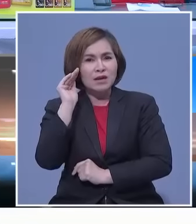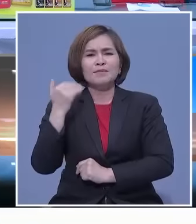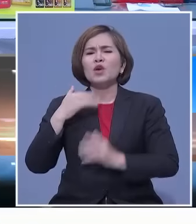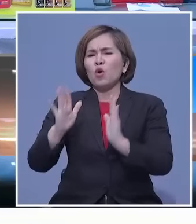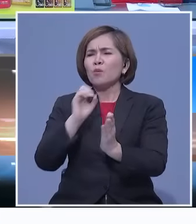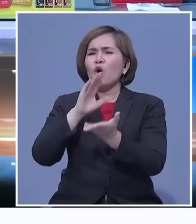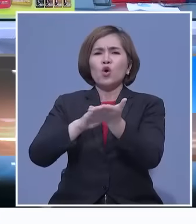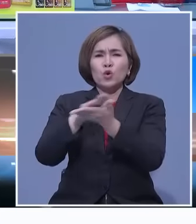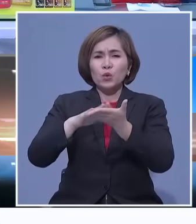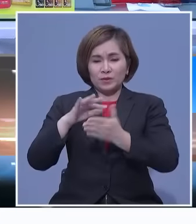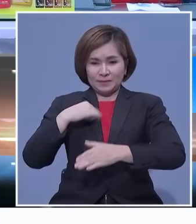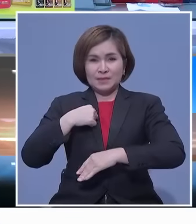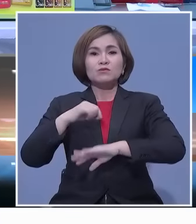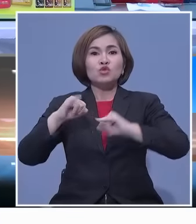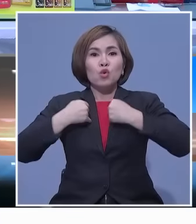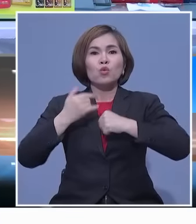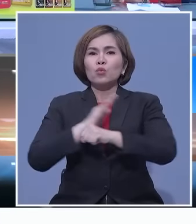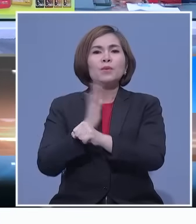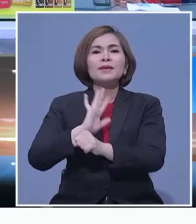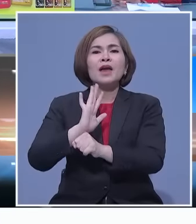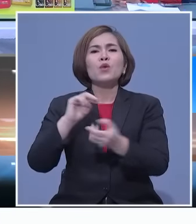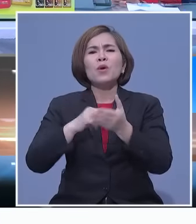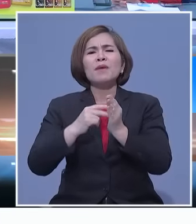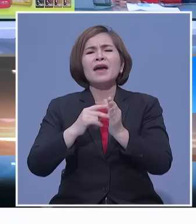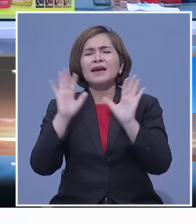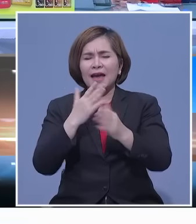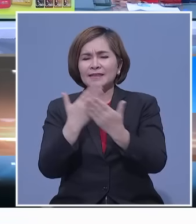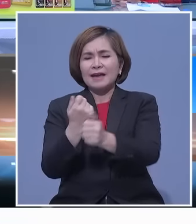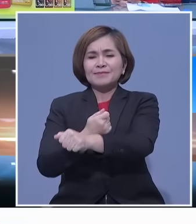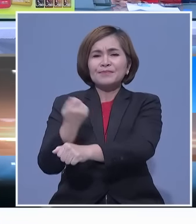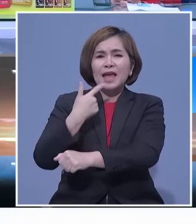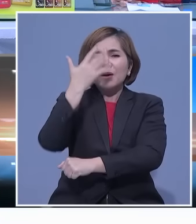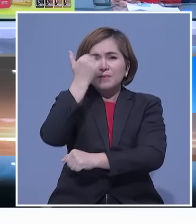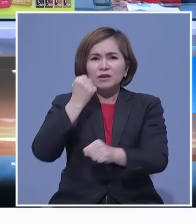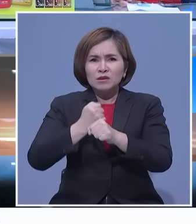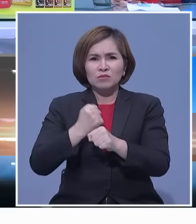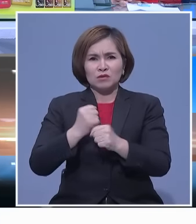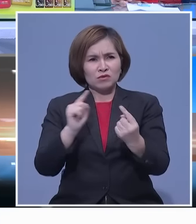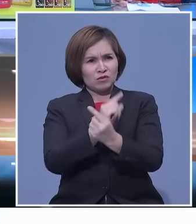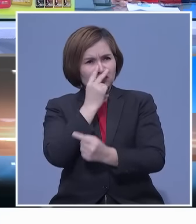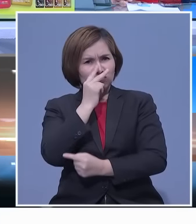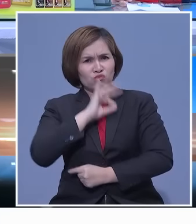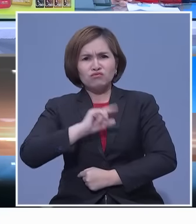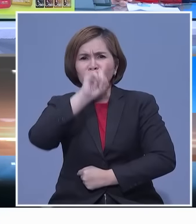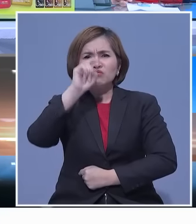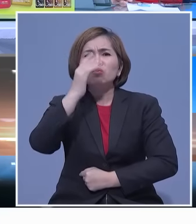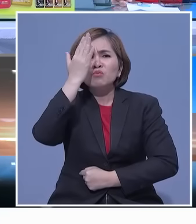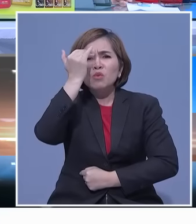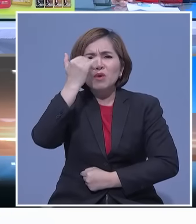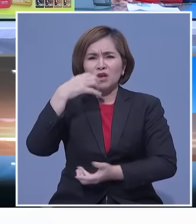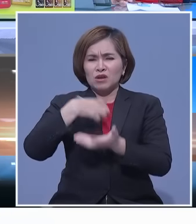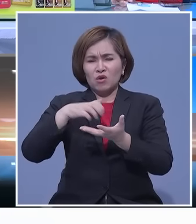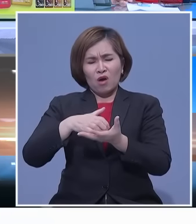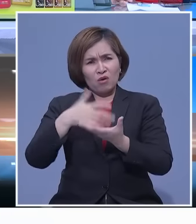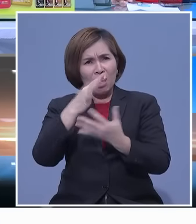ไม่ได้เป็นผู้ประกอบการอย่างที่มีการโฆษณาแต่เป็นพรีเซ็นเตอร์อืเนี่ยก็เป็นคำถามใหญ่ของสังคมอีกว่าแล้วแบบเนี้ยจะเชื่อถือใคร